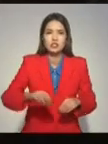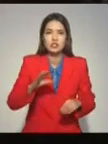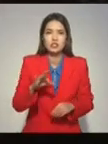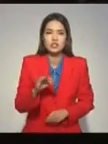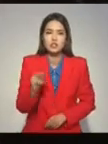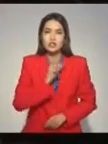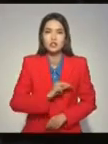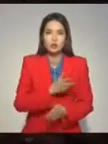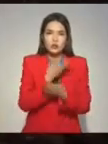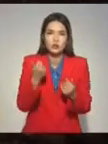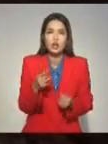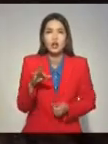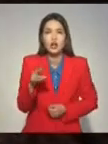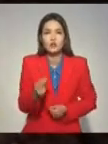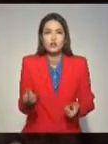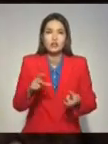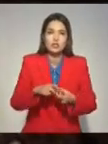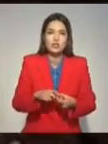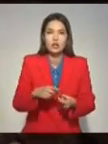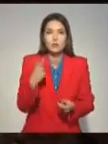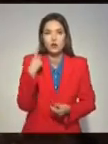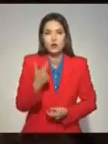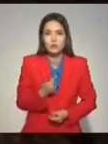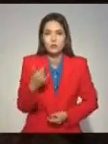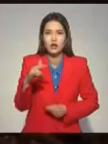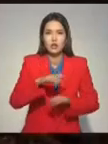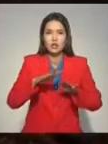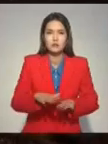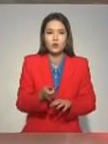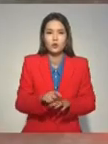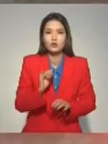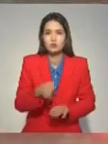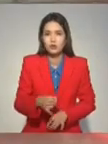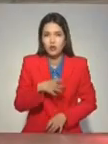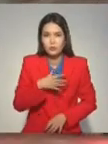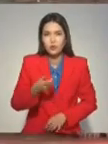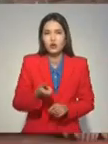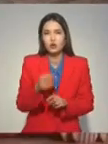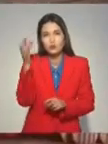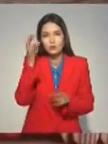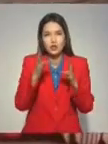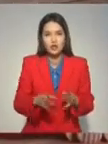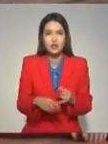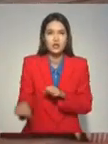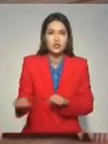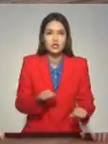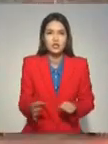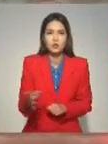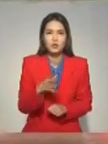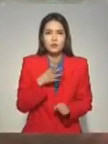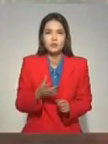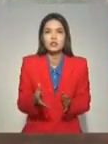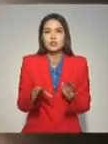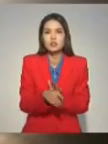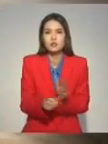Сирии не работали. Радиосвязь, по словам командира авиационного отряда, была очень плохая. Напомню, в пострадавшие от землетрясения районы